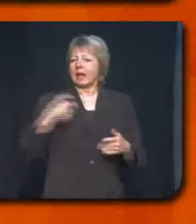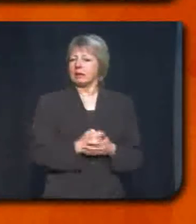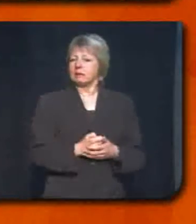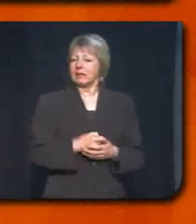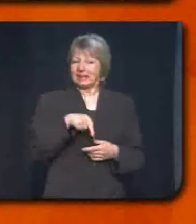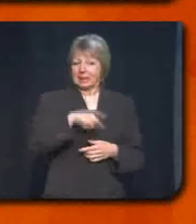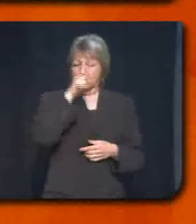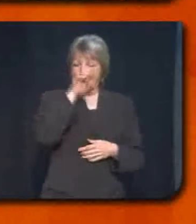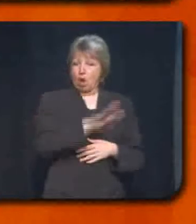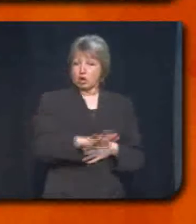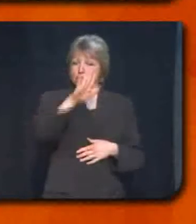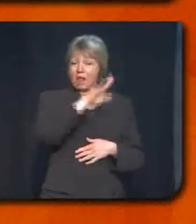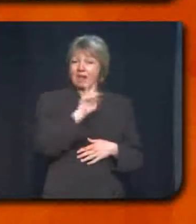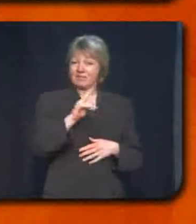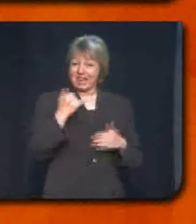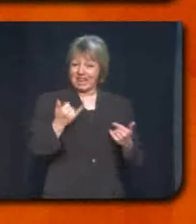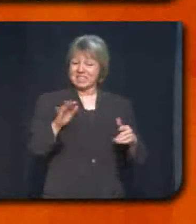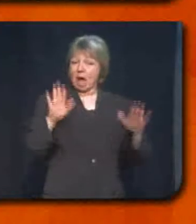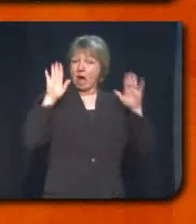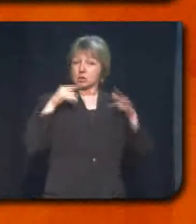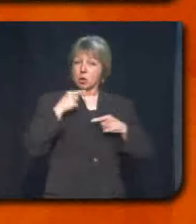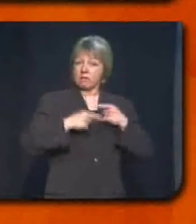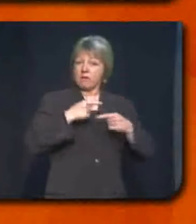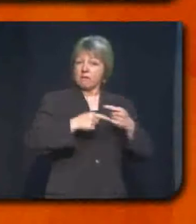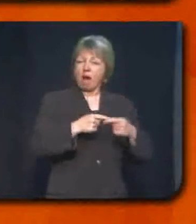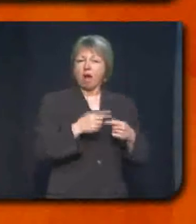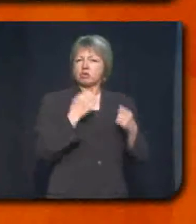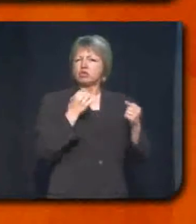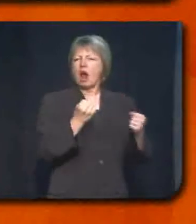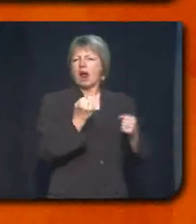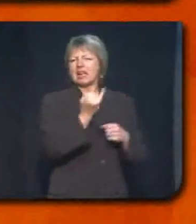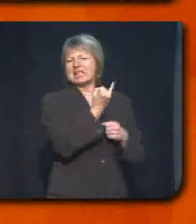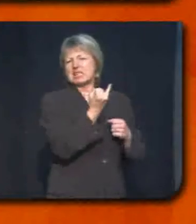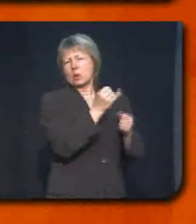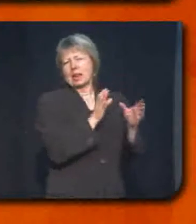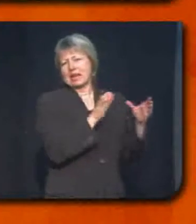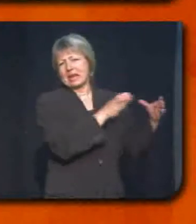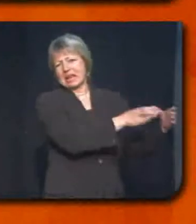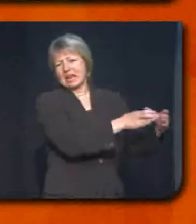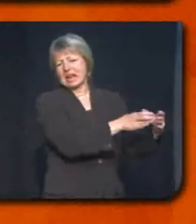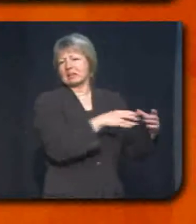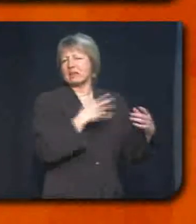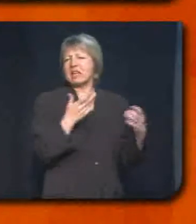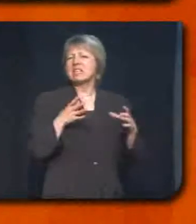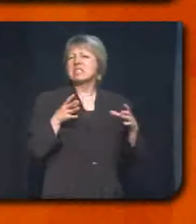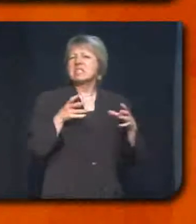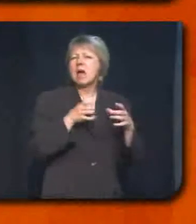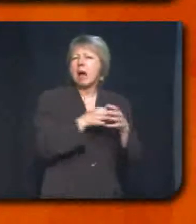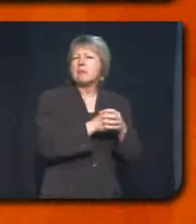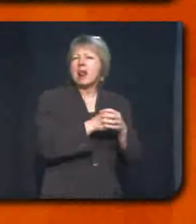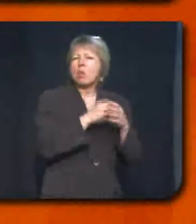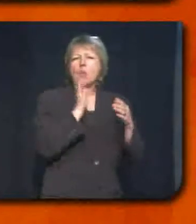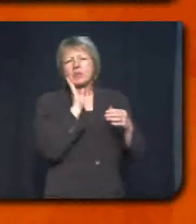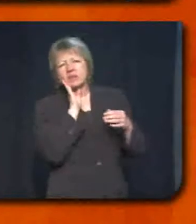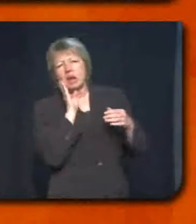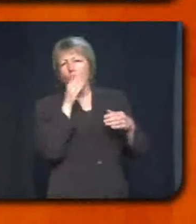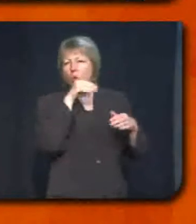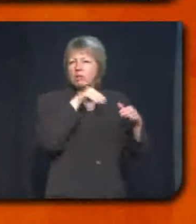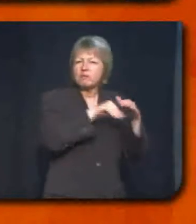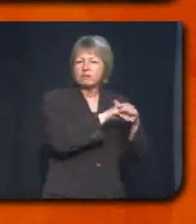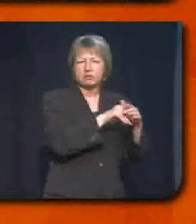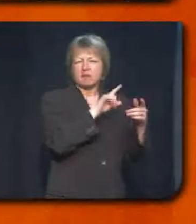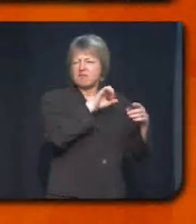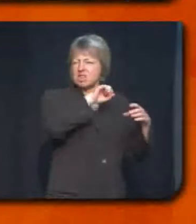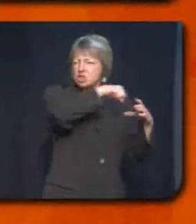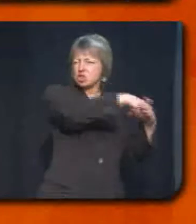im laufenden Asylverfahren lebt wird isoliert in unter überfüllten Sammelunterkünften wird daran gehindert an gesellschaftlichen Leben